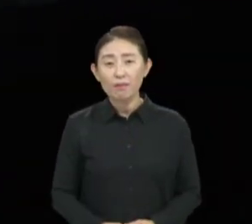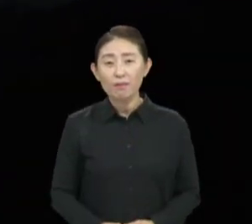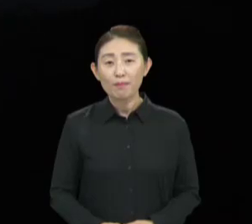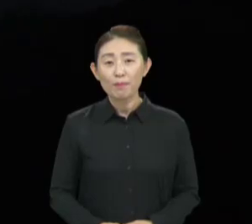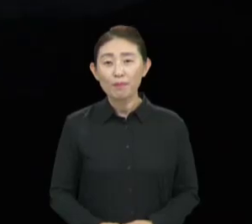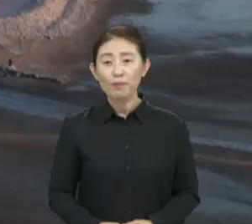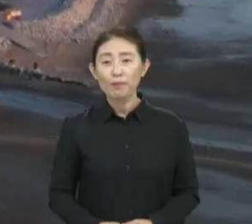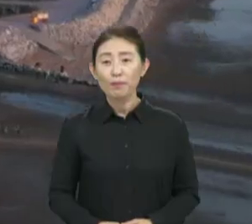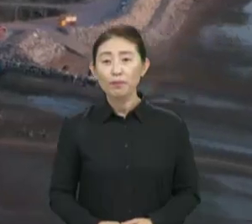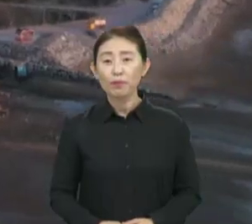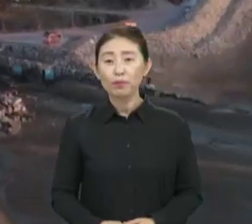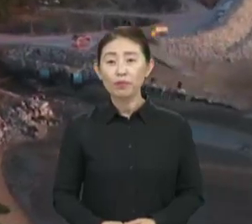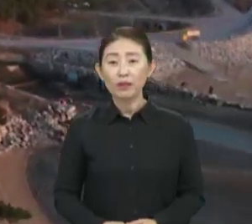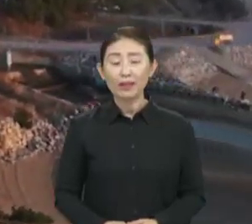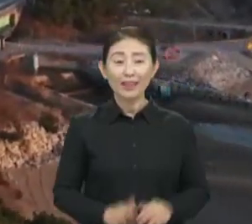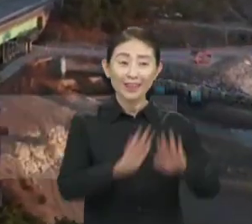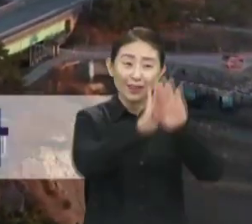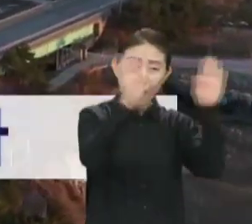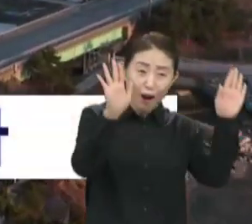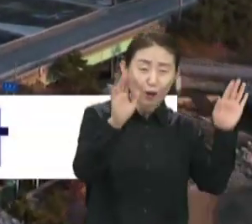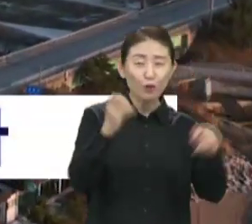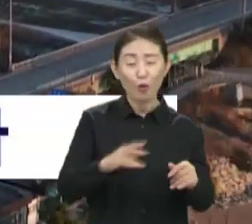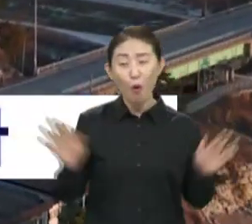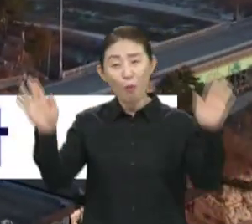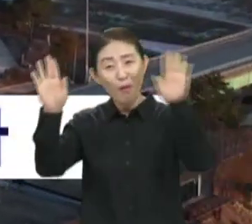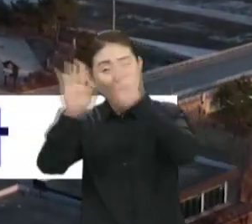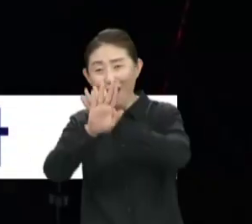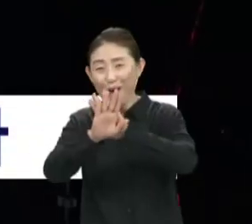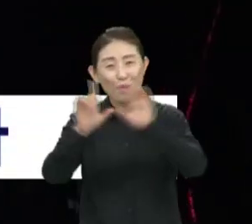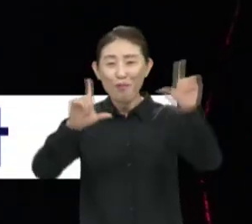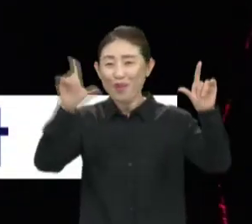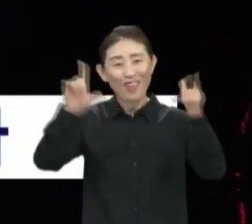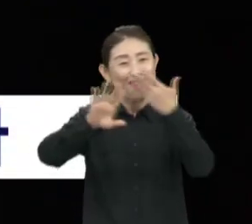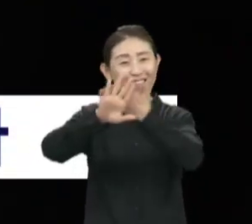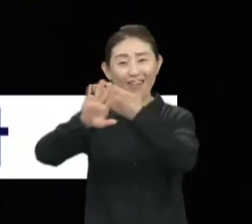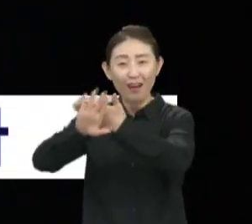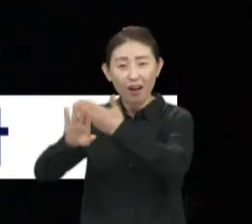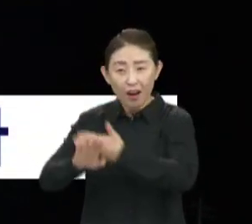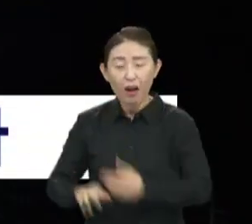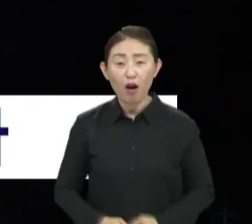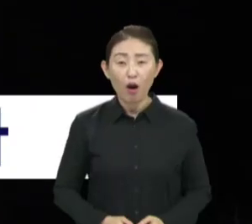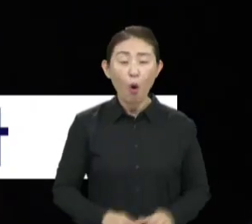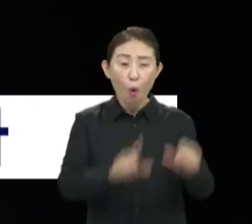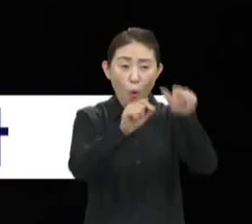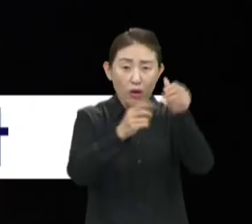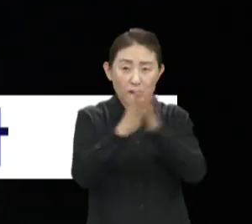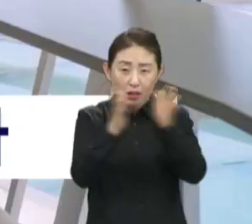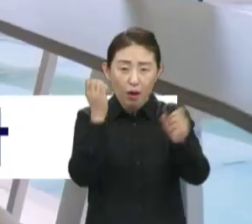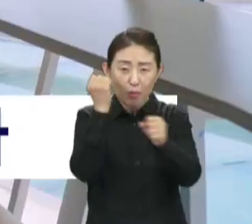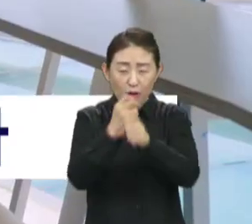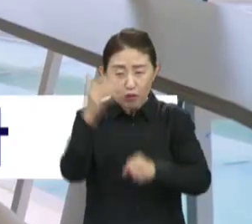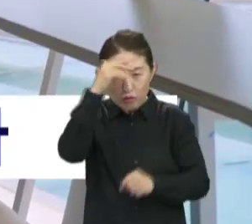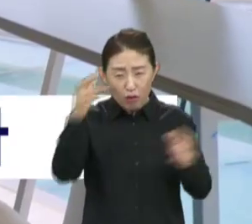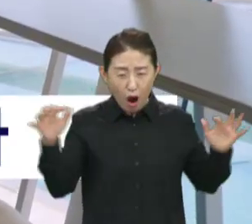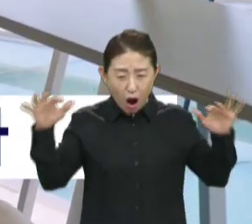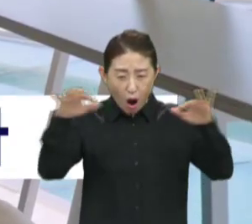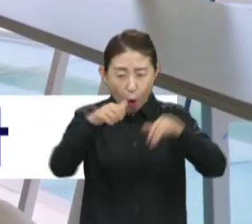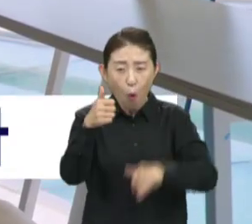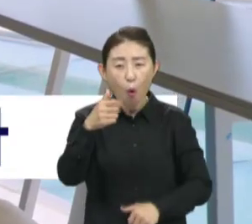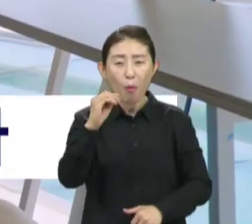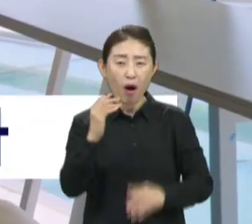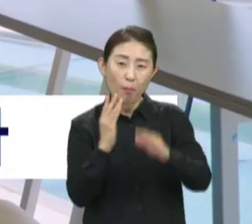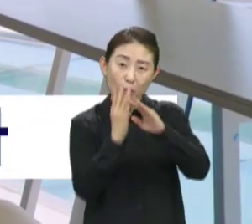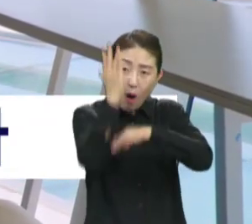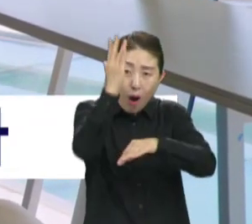즐거움을 선사합니다. 낮과 밤, 다양한 볼거리를 제공하며 타워에는 석 달도 안 돼 5만 명이 다녀가 새로운 서해안의